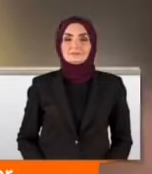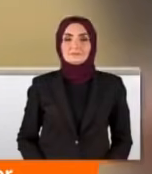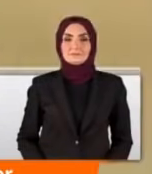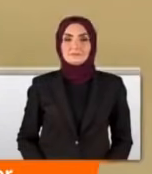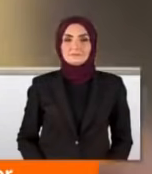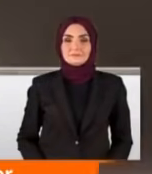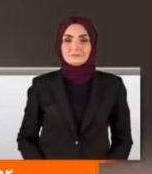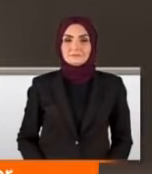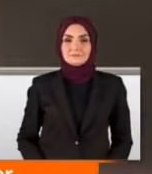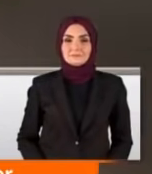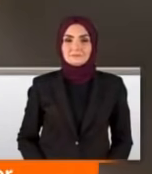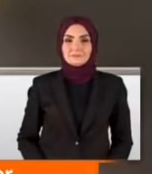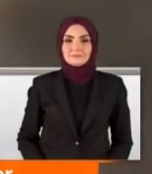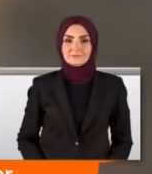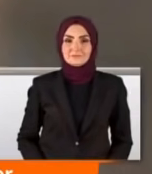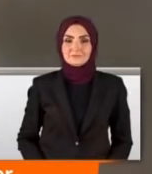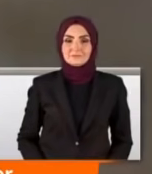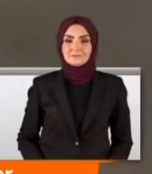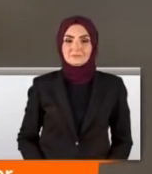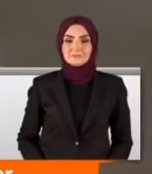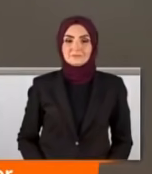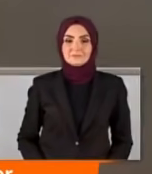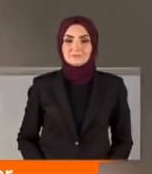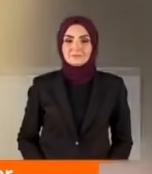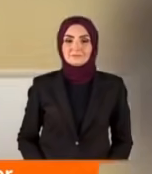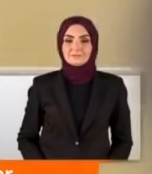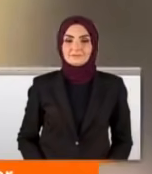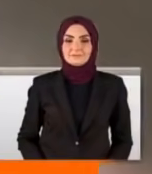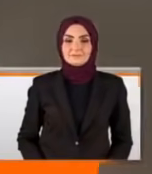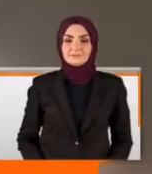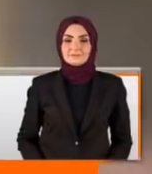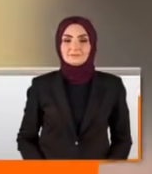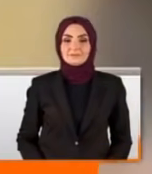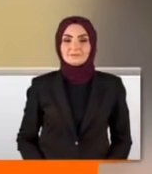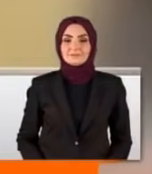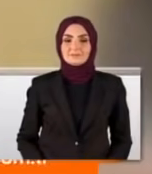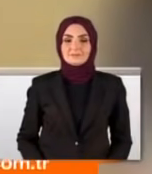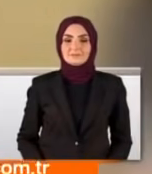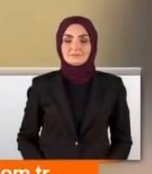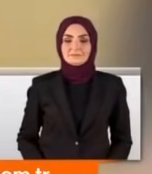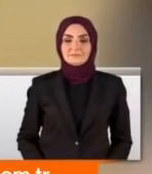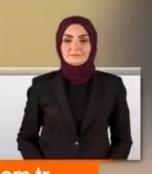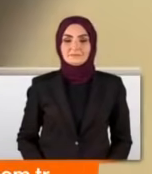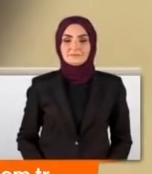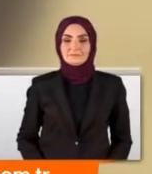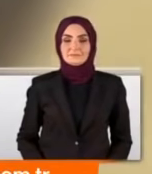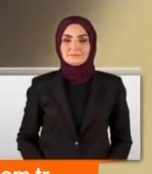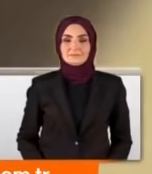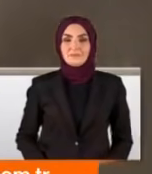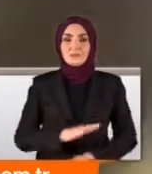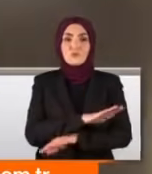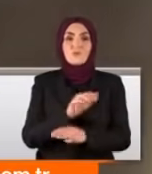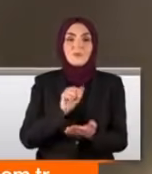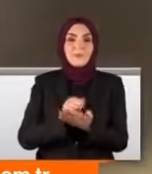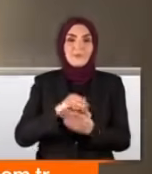Acil. Bu ekim benim. Kusura bakma. Ya. Kusura bakma ne kusura bakma çiğnedin. Çok pardon. Sosyal